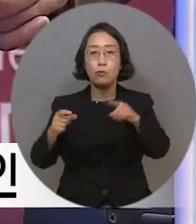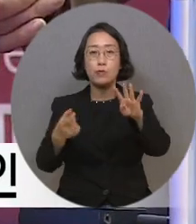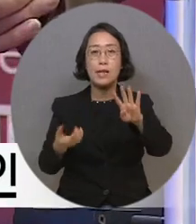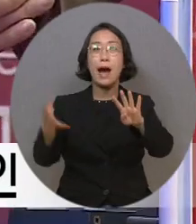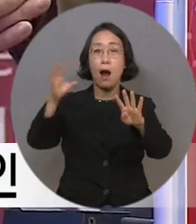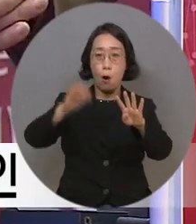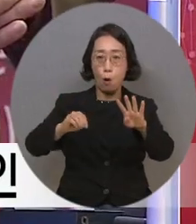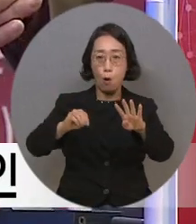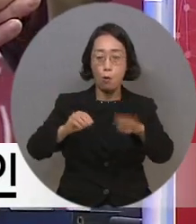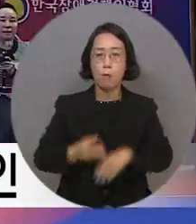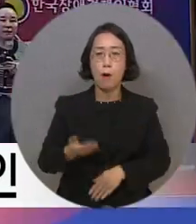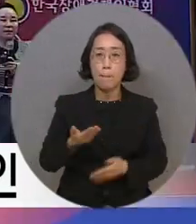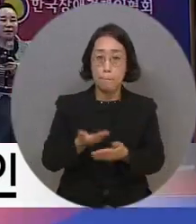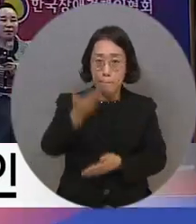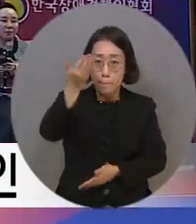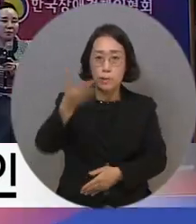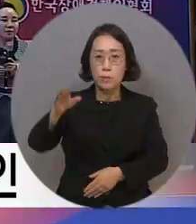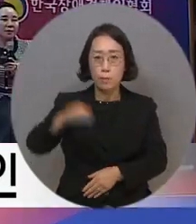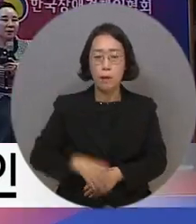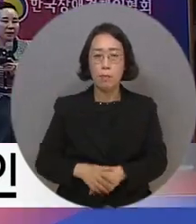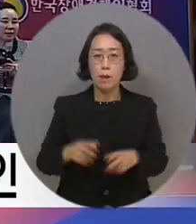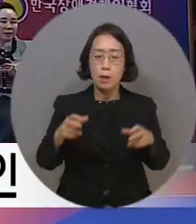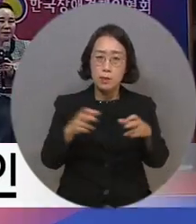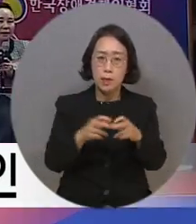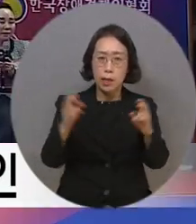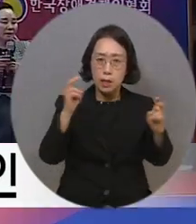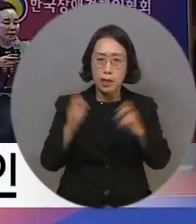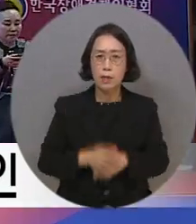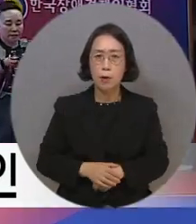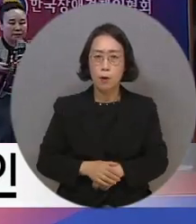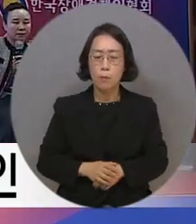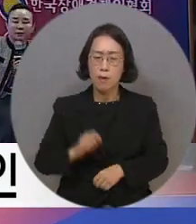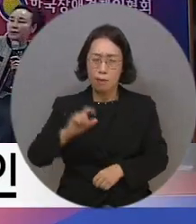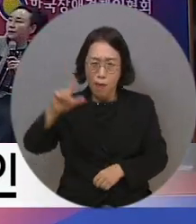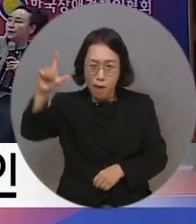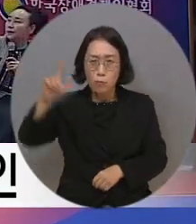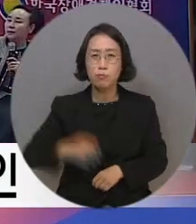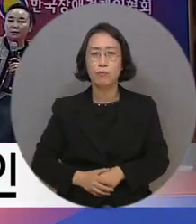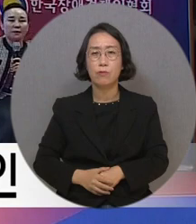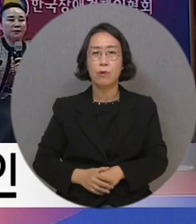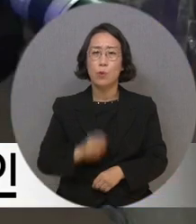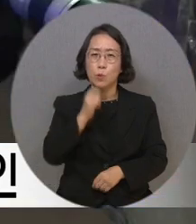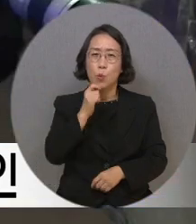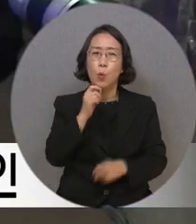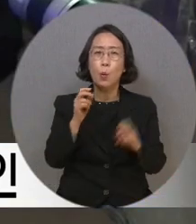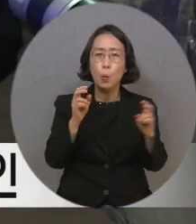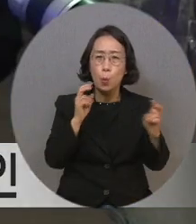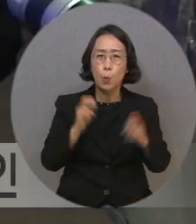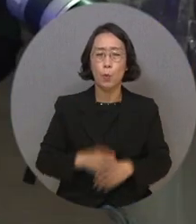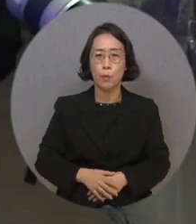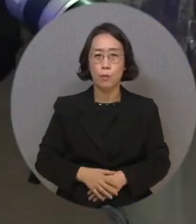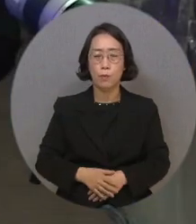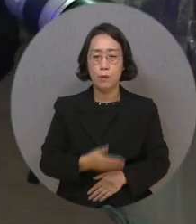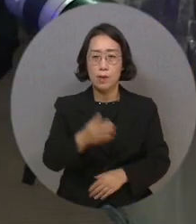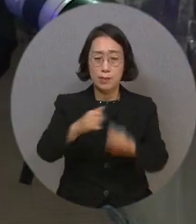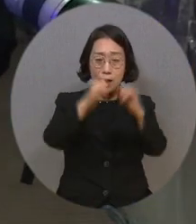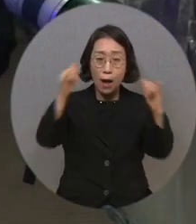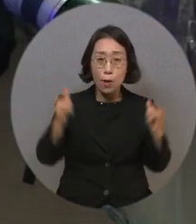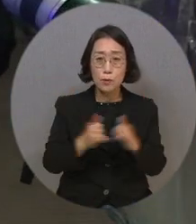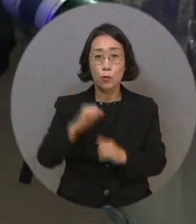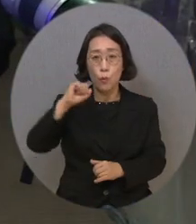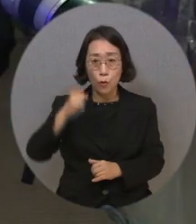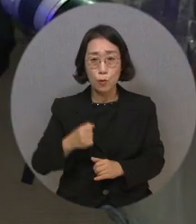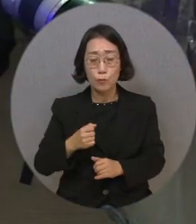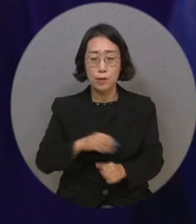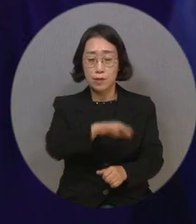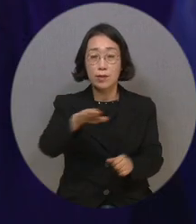있지만 여전히 장애인 기업의 90%는 소상공인에 머물러 있습니다. 사회적으로 취약한 이들을